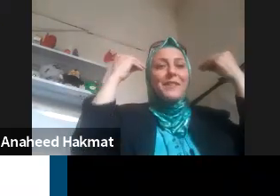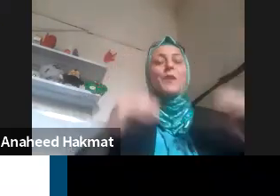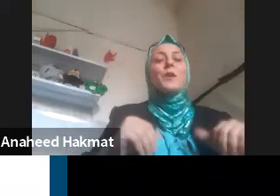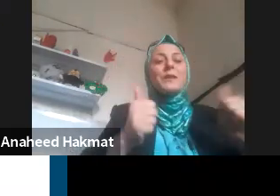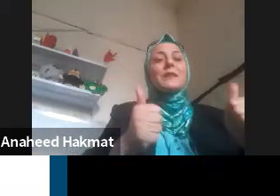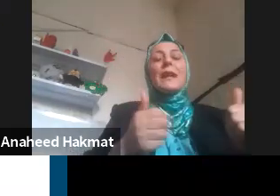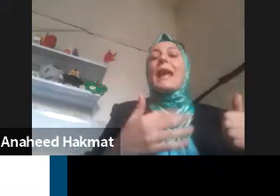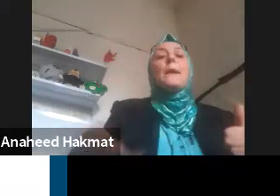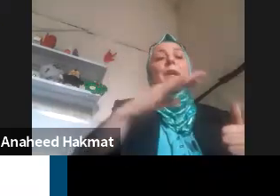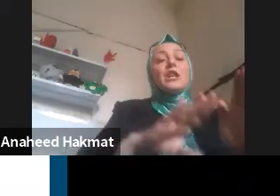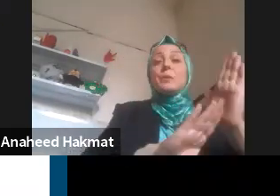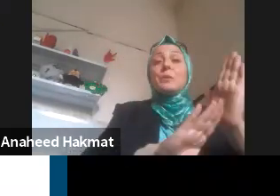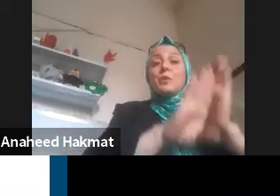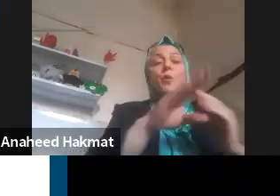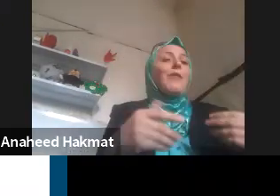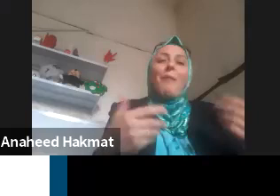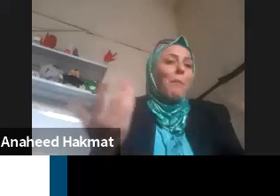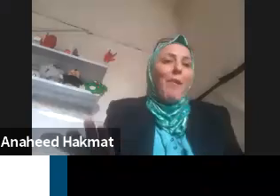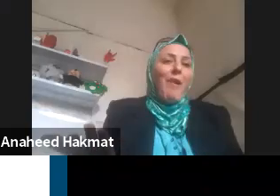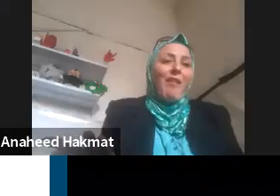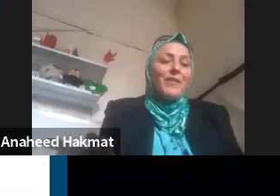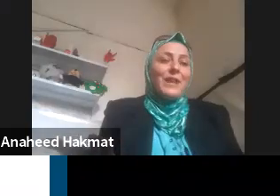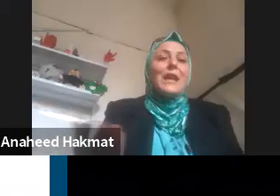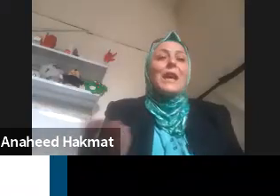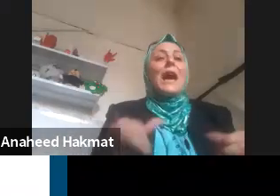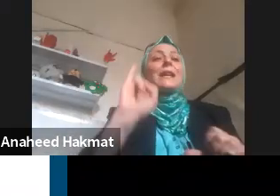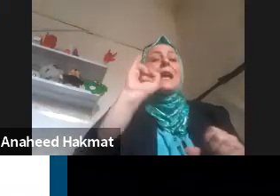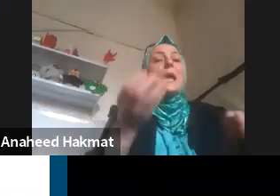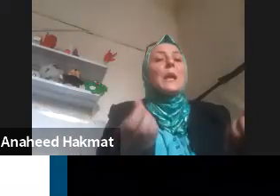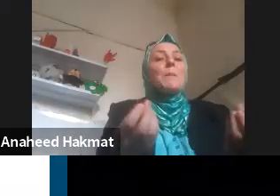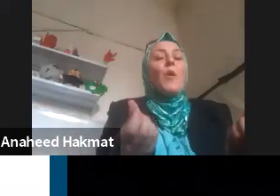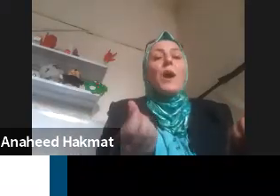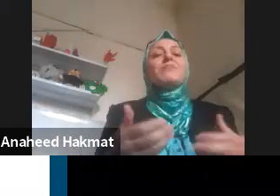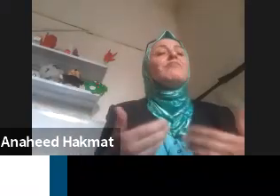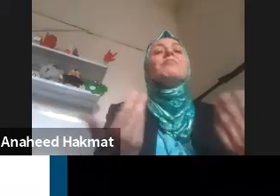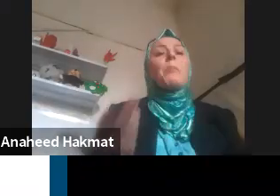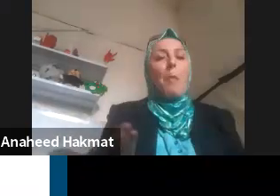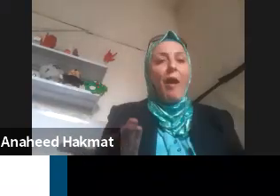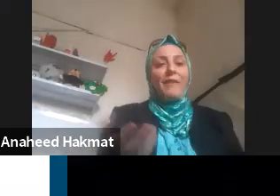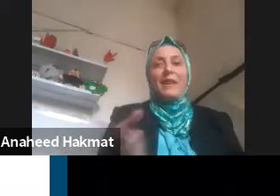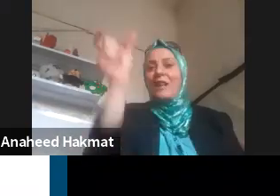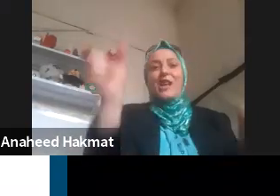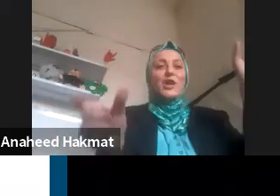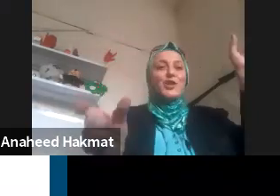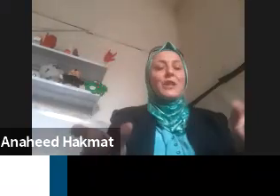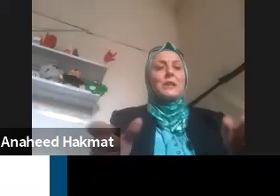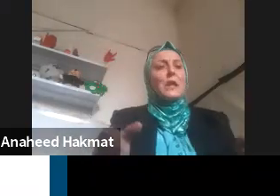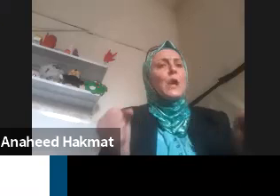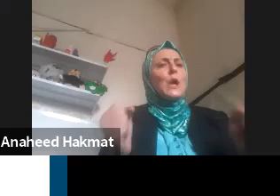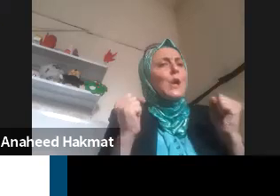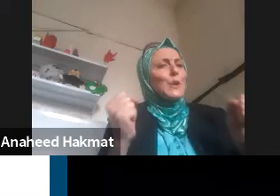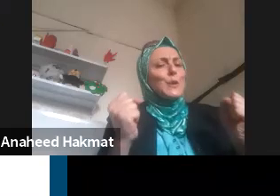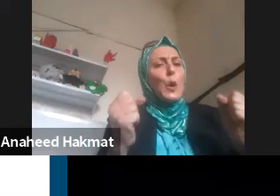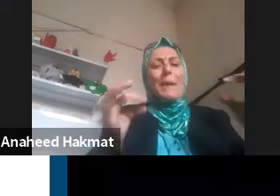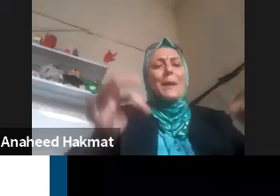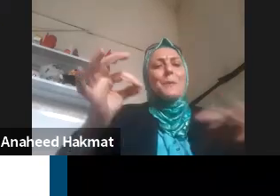الميسرة، كيف بدي خلي المواد تبعي يكون أكسسبل للأشخاص كلها. صعوبة بتكييف المواد التعليمية عن